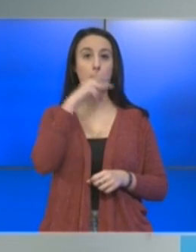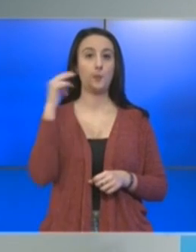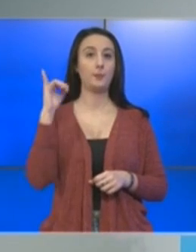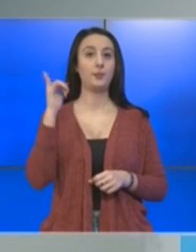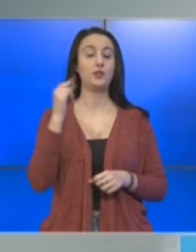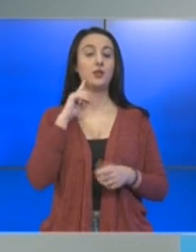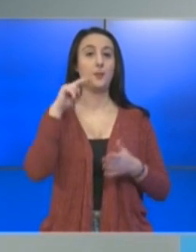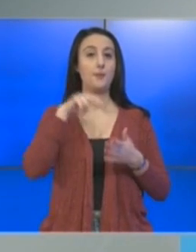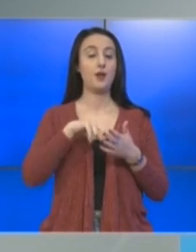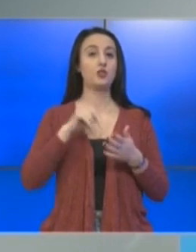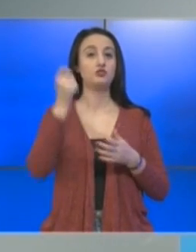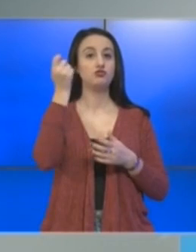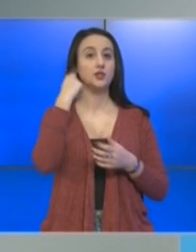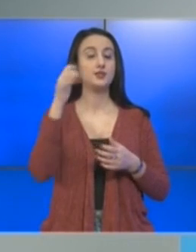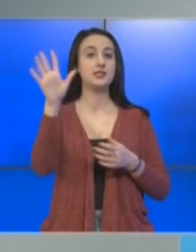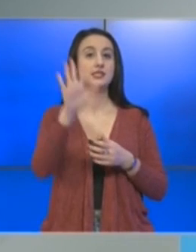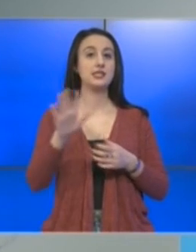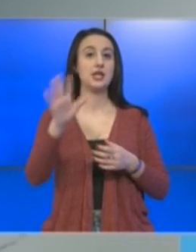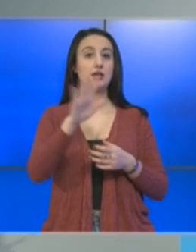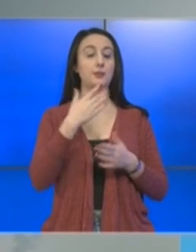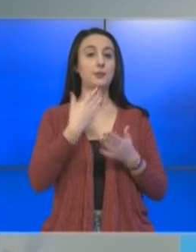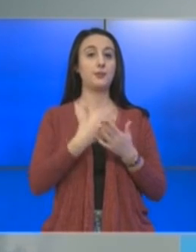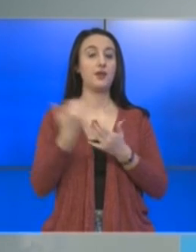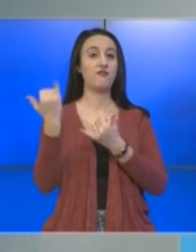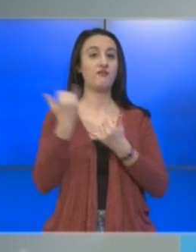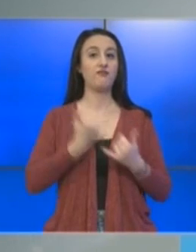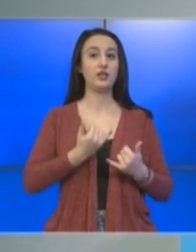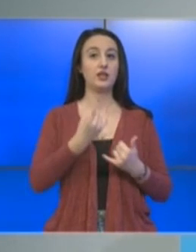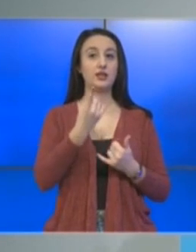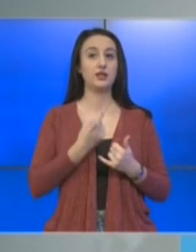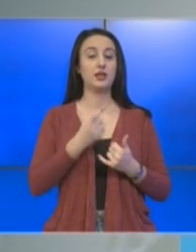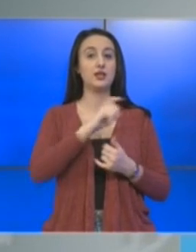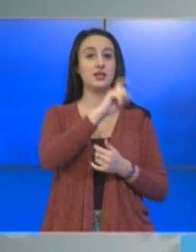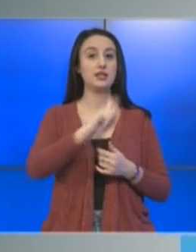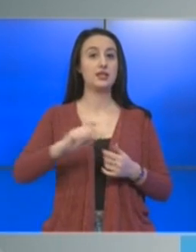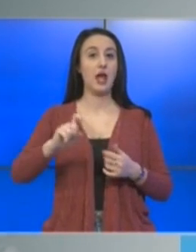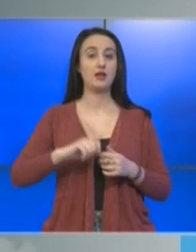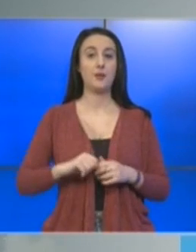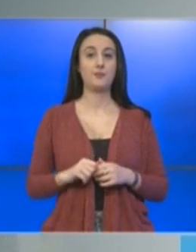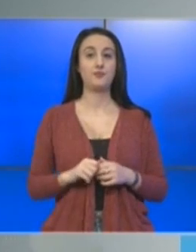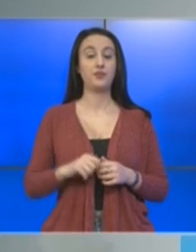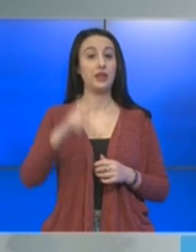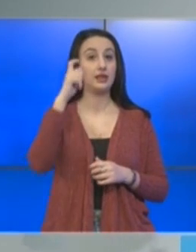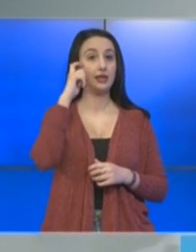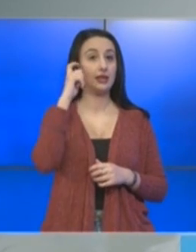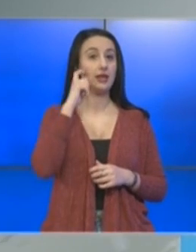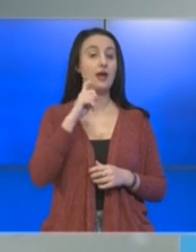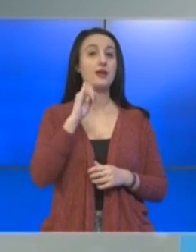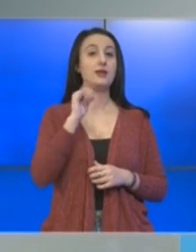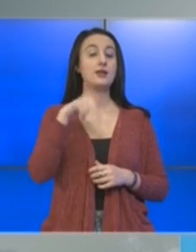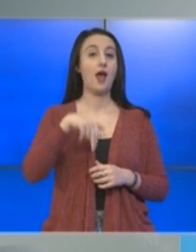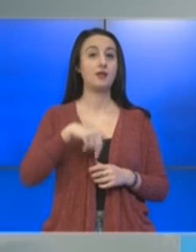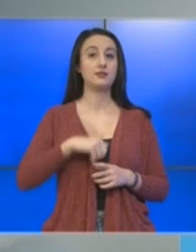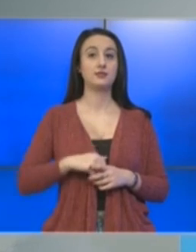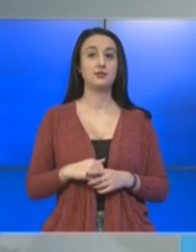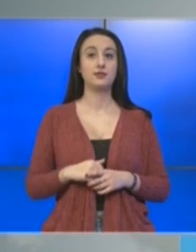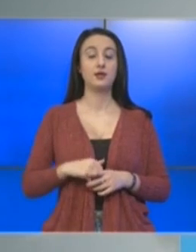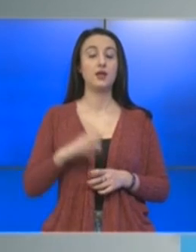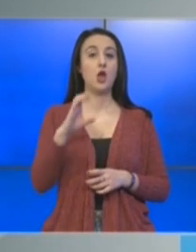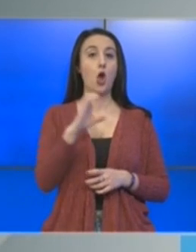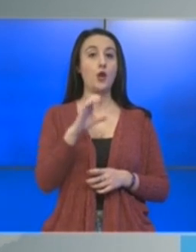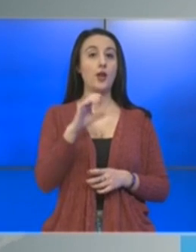îmbarcarea cetățenilor străini care vin din Italia, China, Iran, Coreea